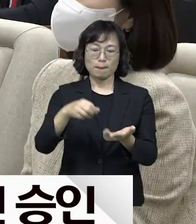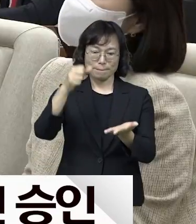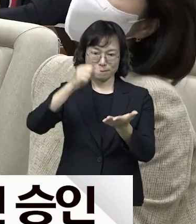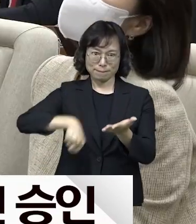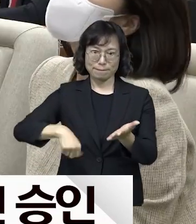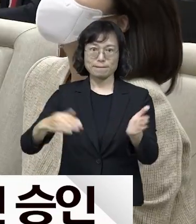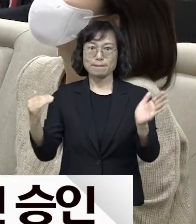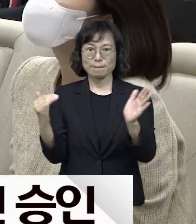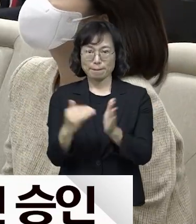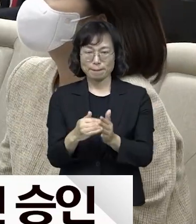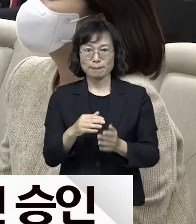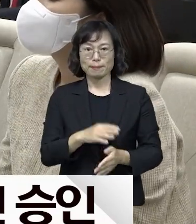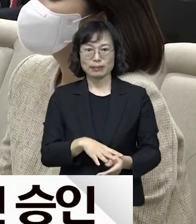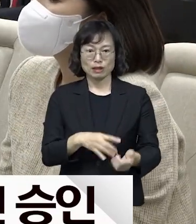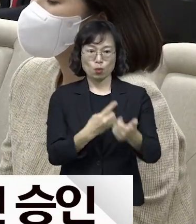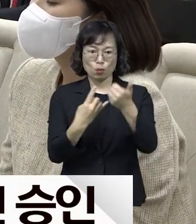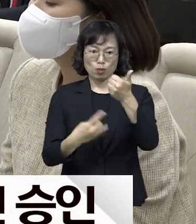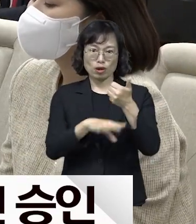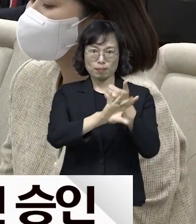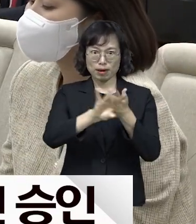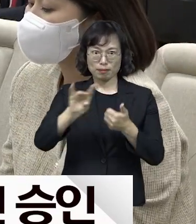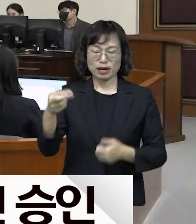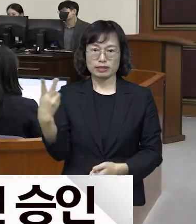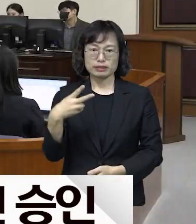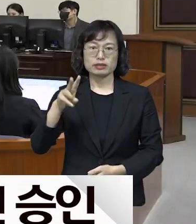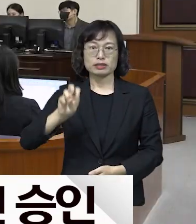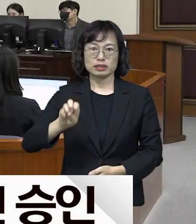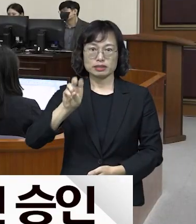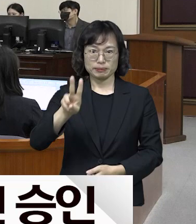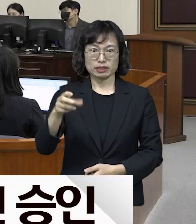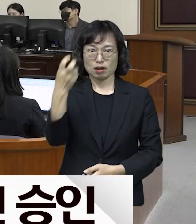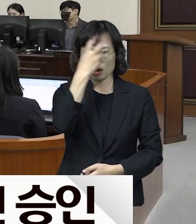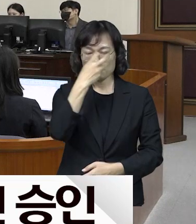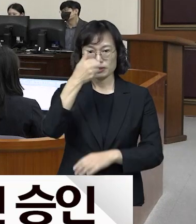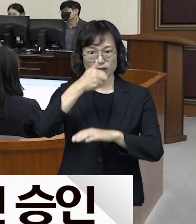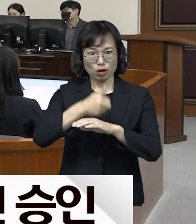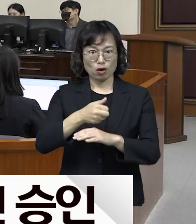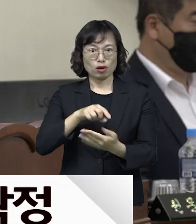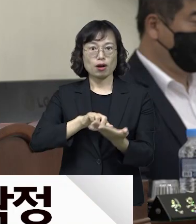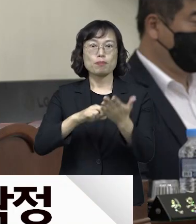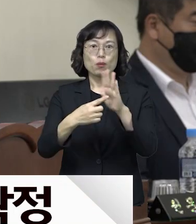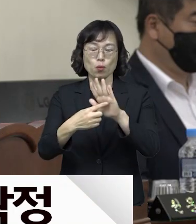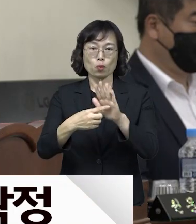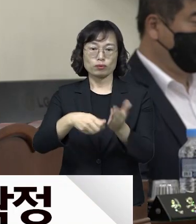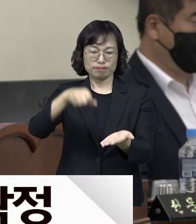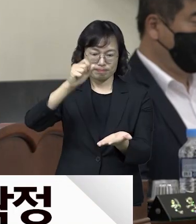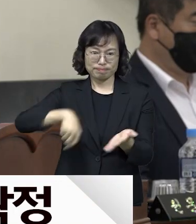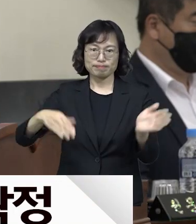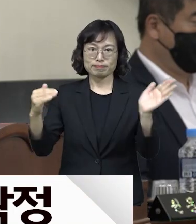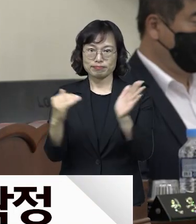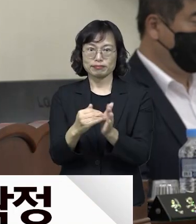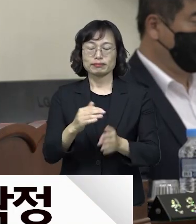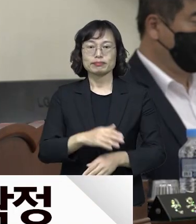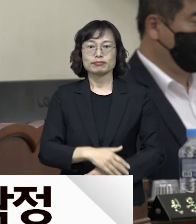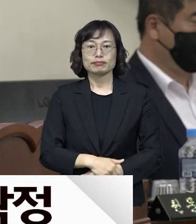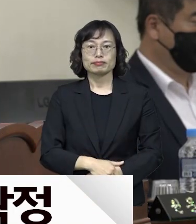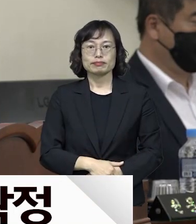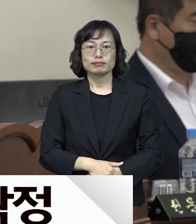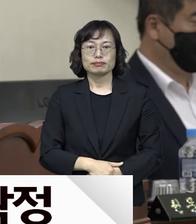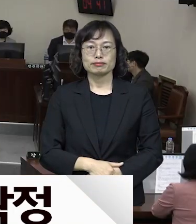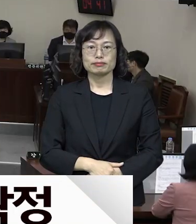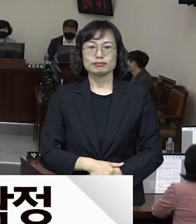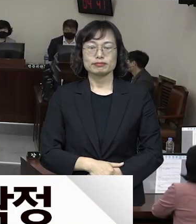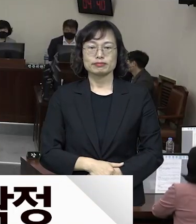승인했으며 상임위원회별 2022년도 행정사무 감사 결과 보고서 채택의 건도 의결했습니다. 이에